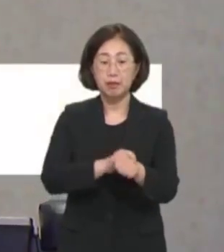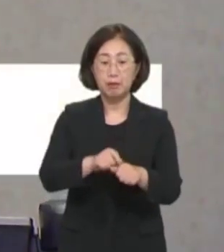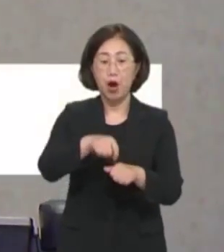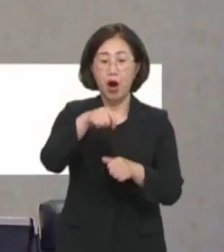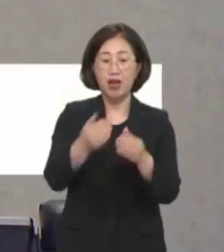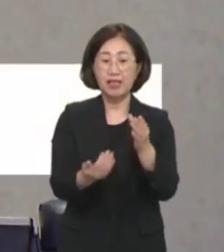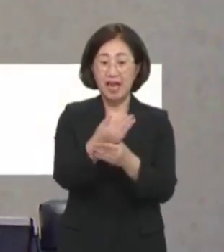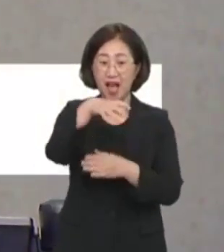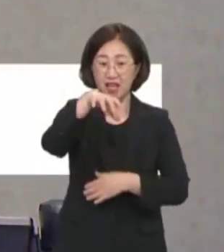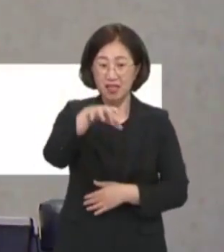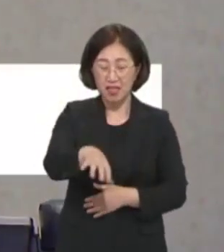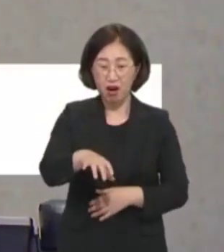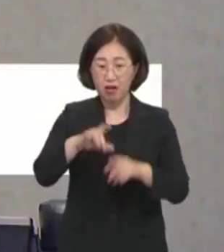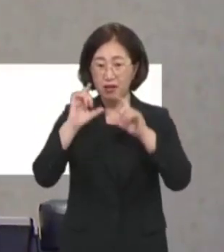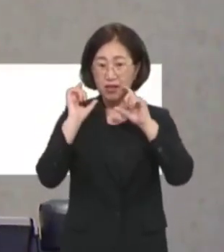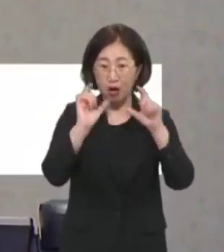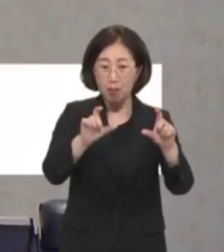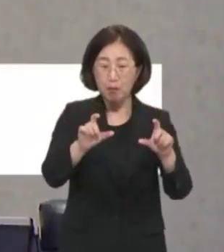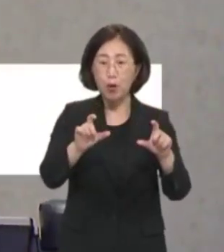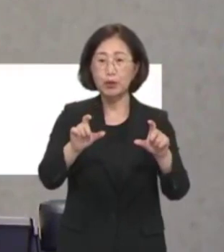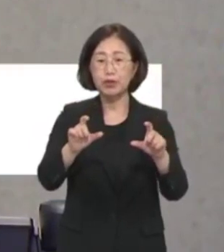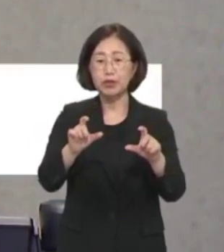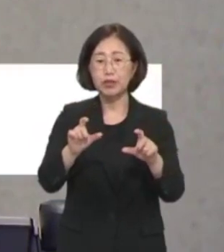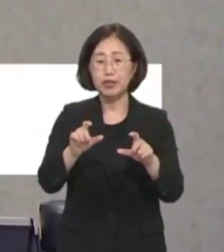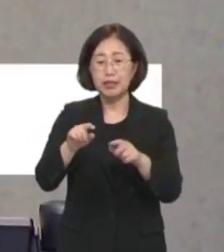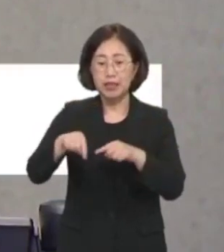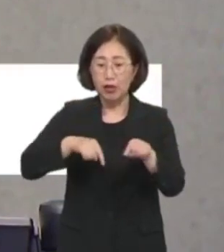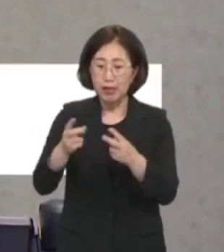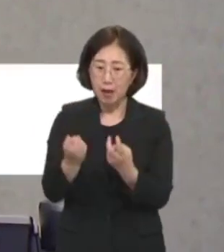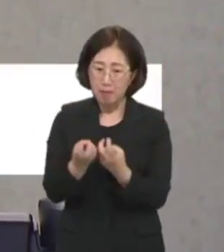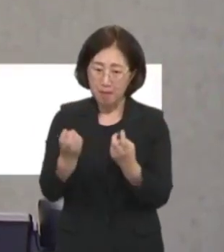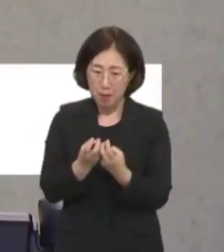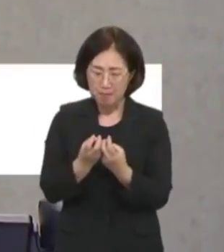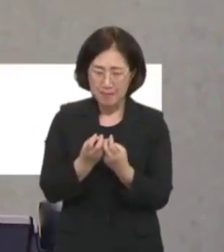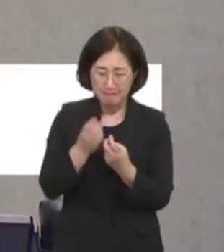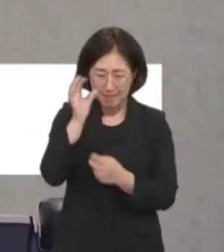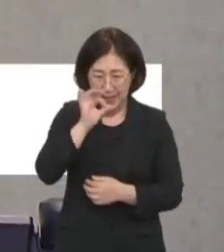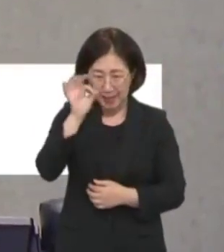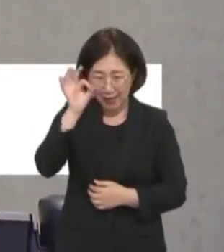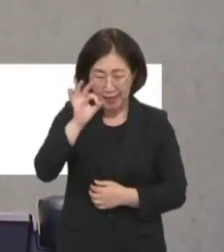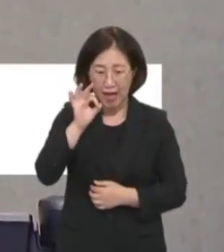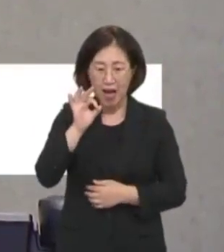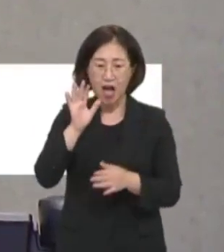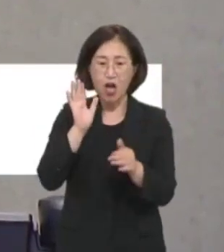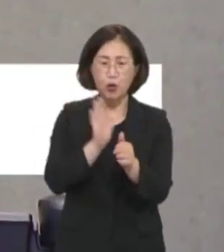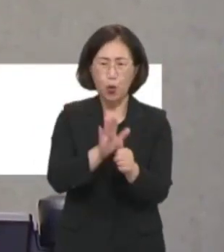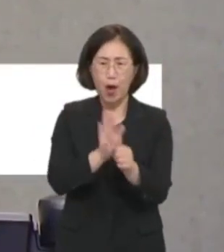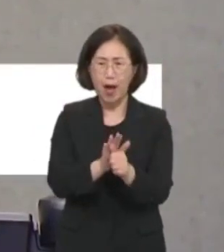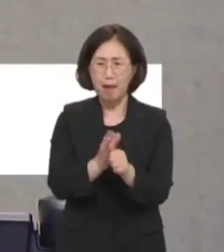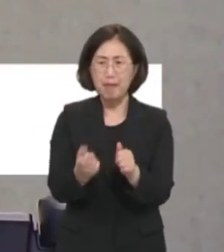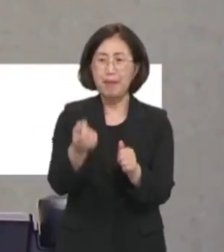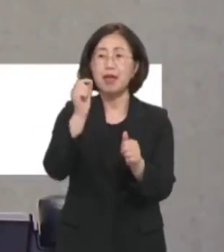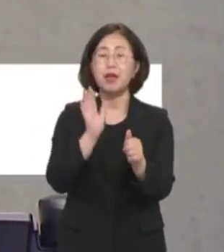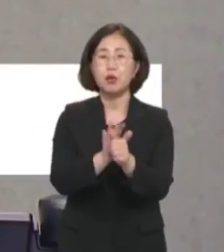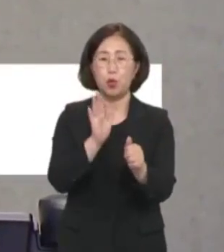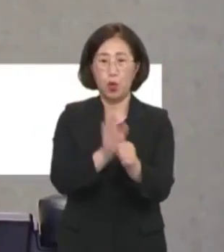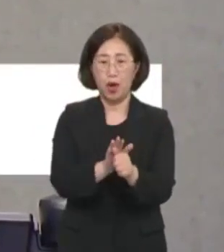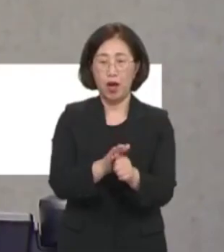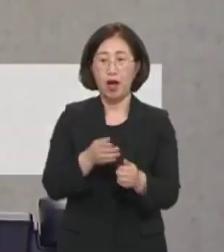특별재난지역 선포 등 정책 수단을 모두 동원하여 후속 조치를 신속하게 추진해